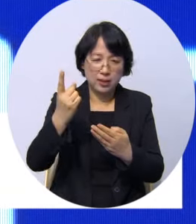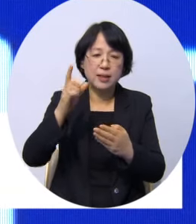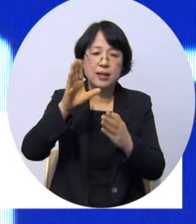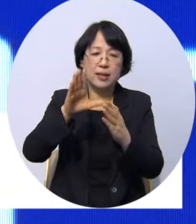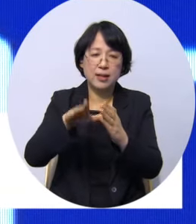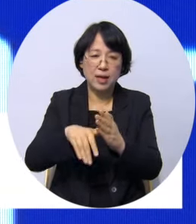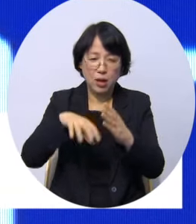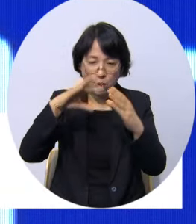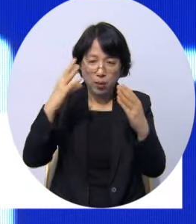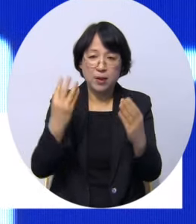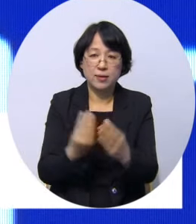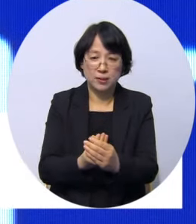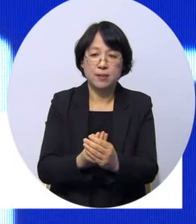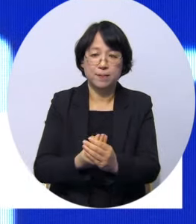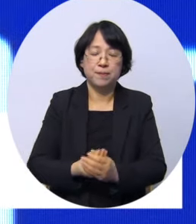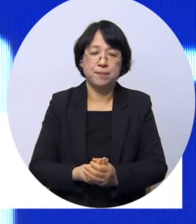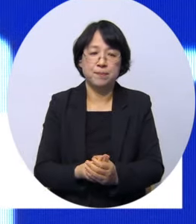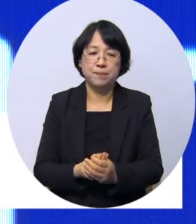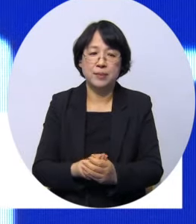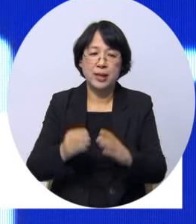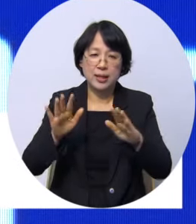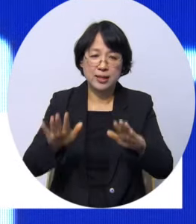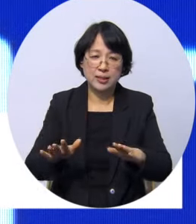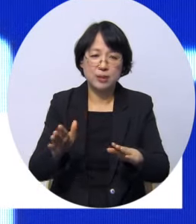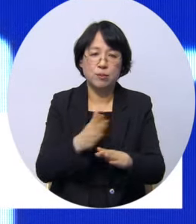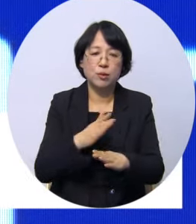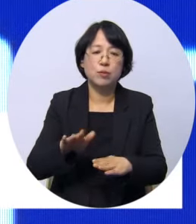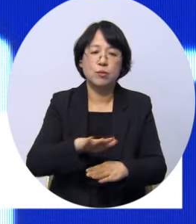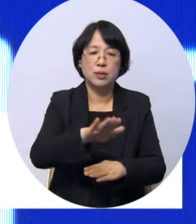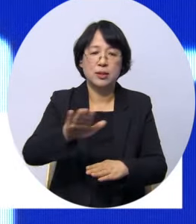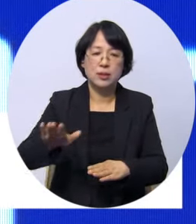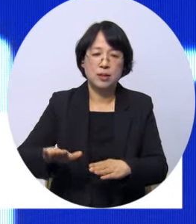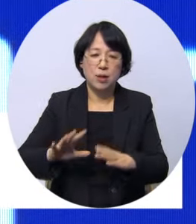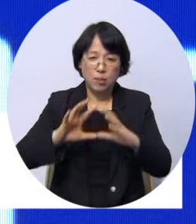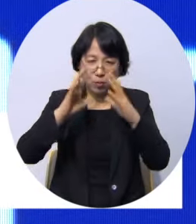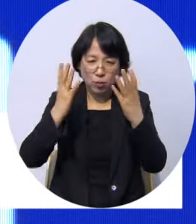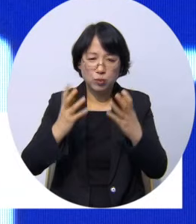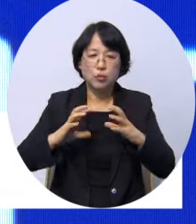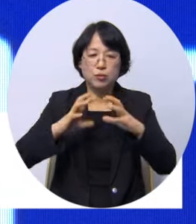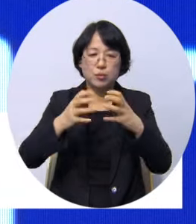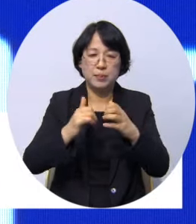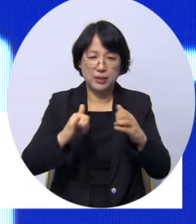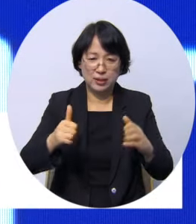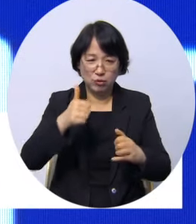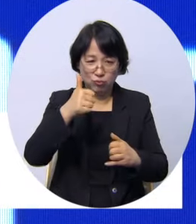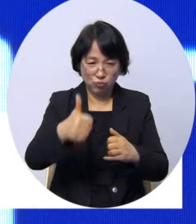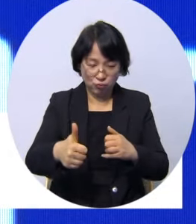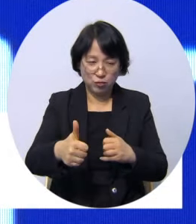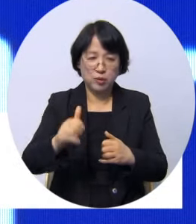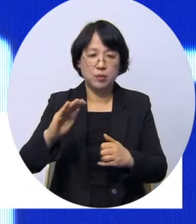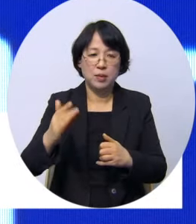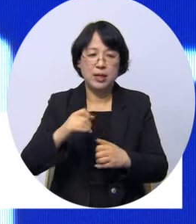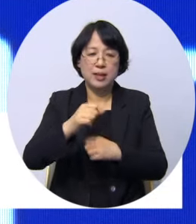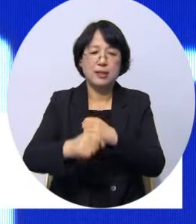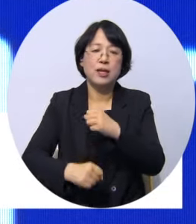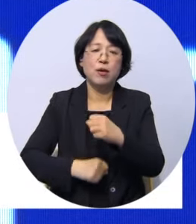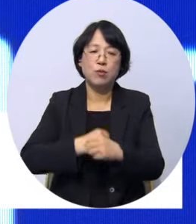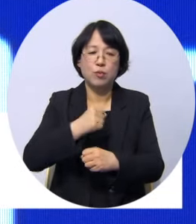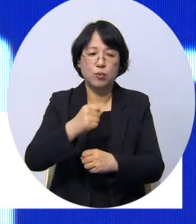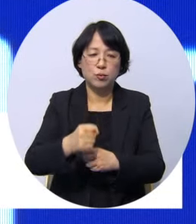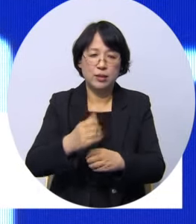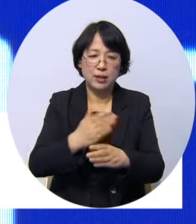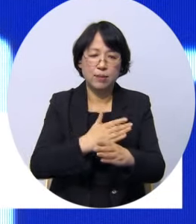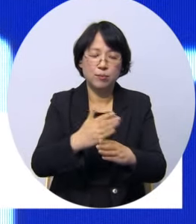완결되는 것입니다 이제 우리는 모든 국민의 주인인 자유로운 통일